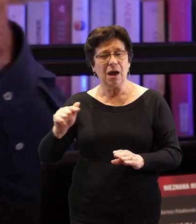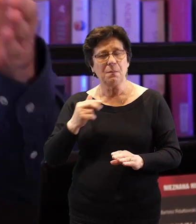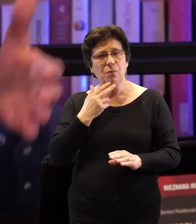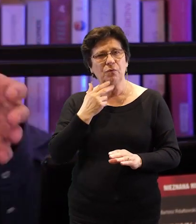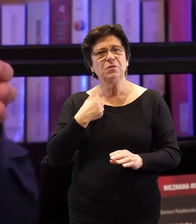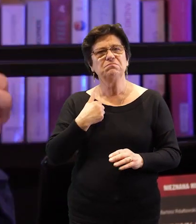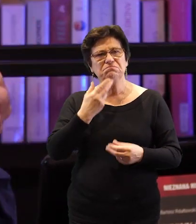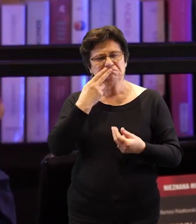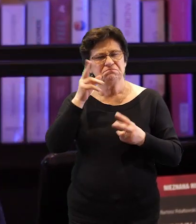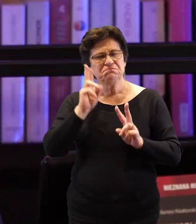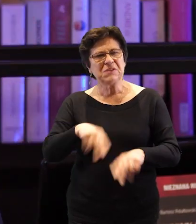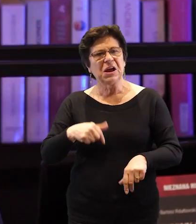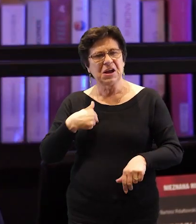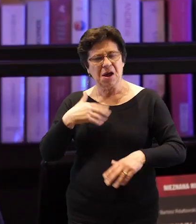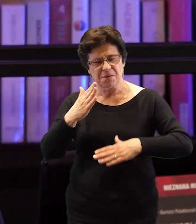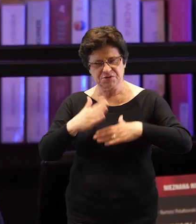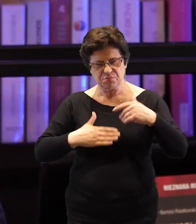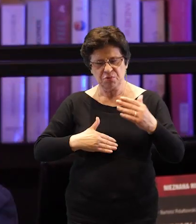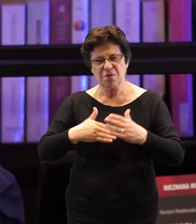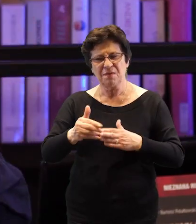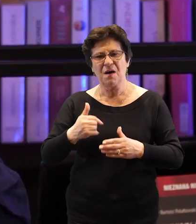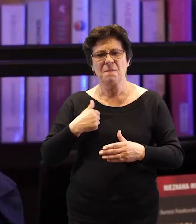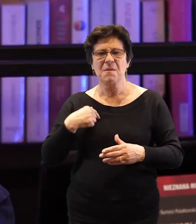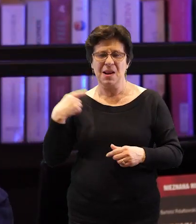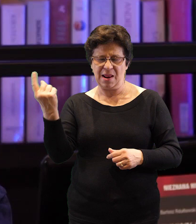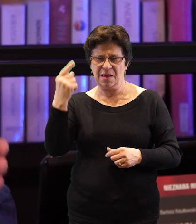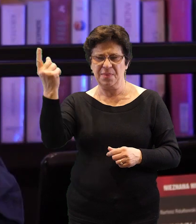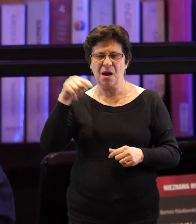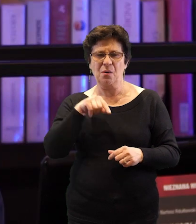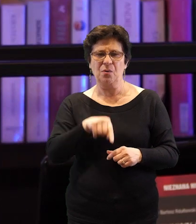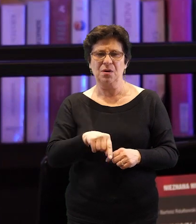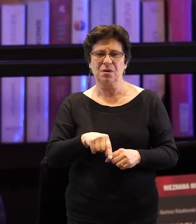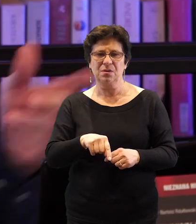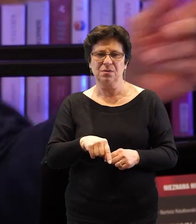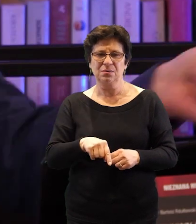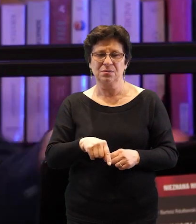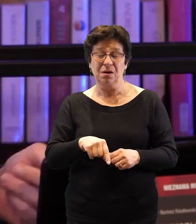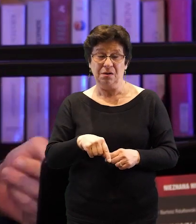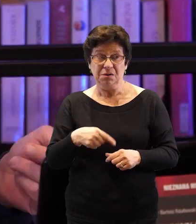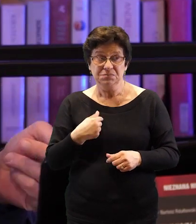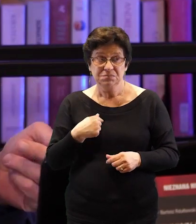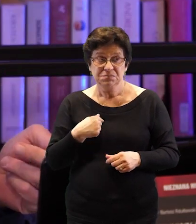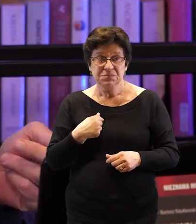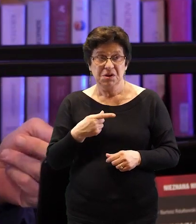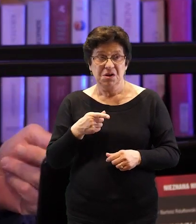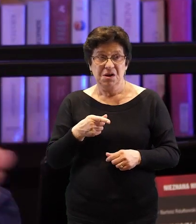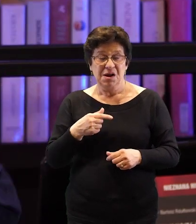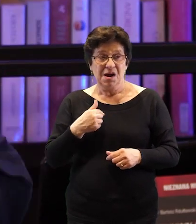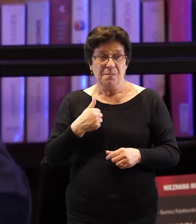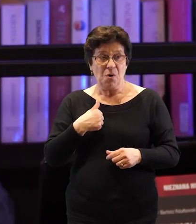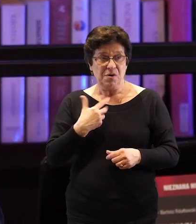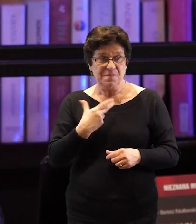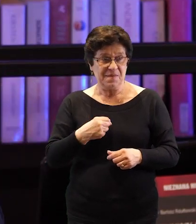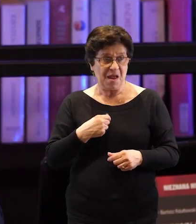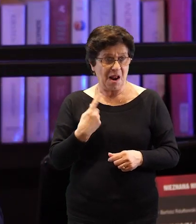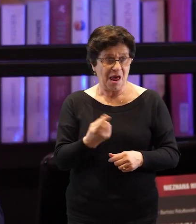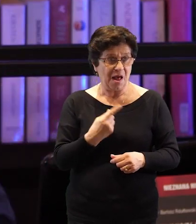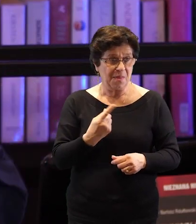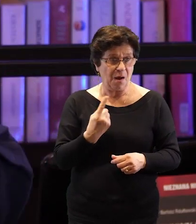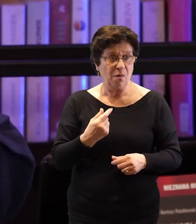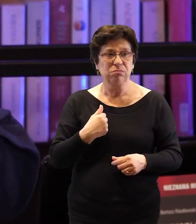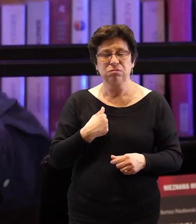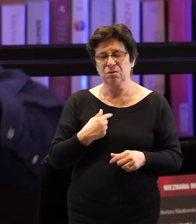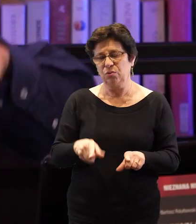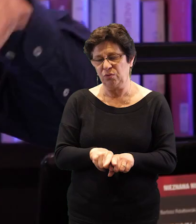on zbudował takie konstrukcje i że latały. No to Rudolf Schriever nie mógł być gorszy, prawda? Skoro tamtego latały, no to tego też musiały